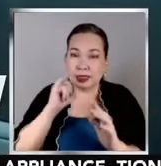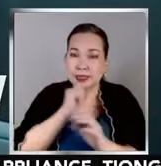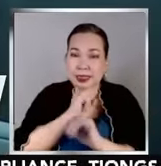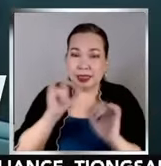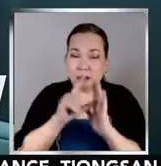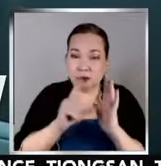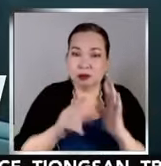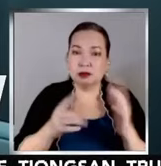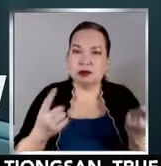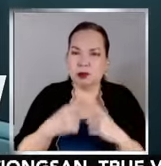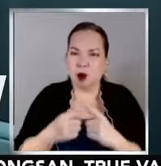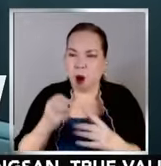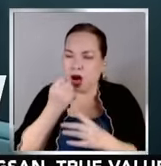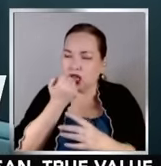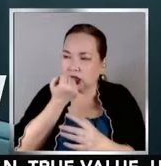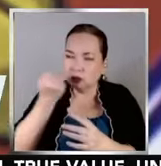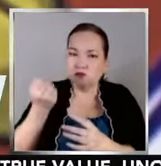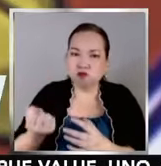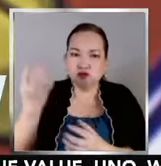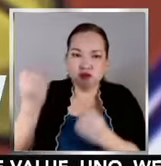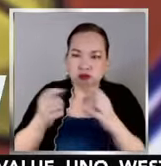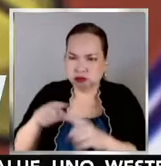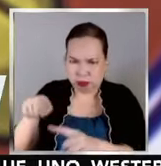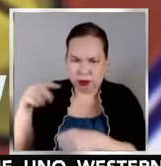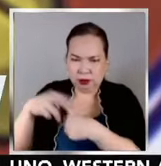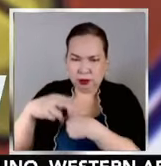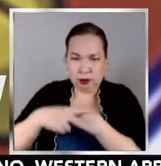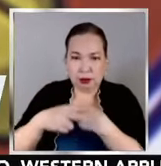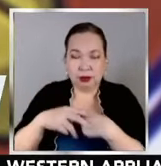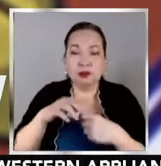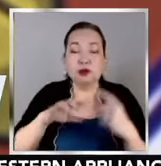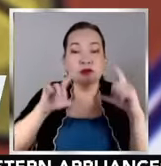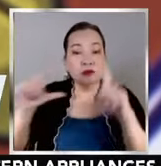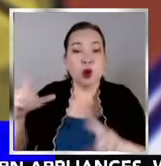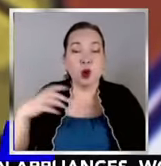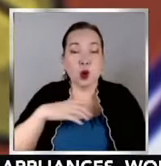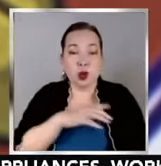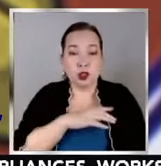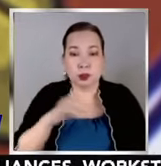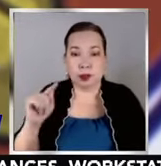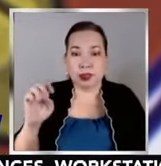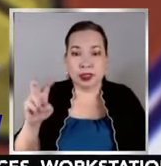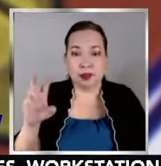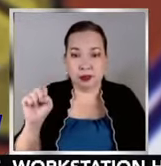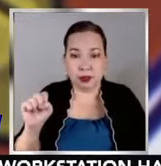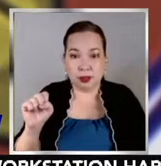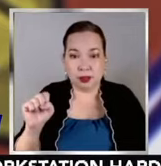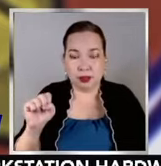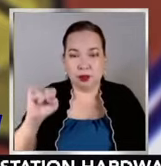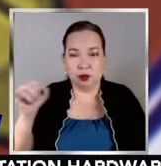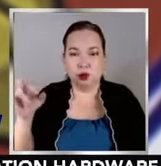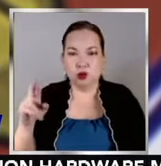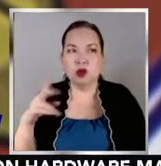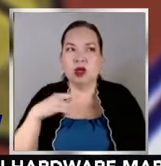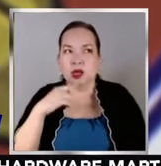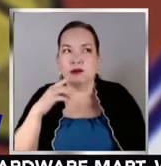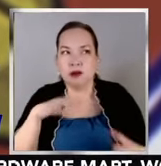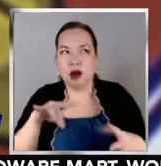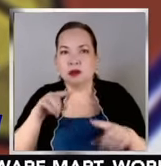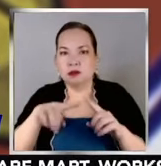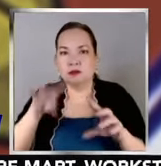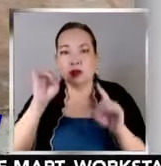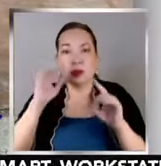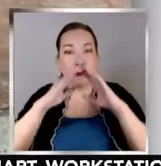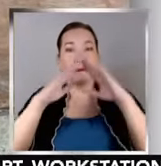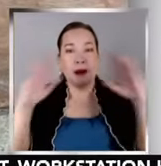kay Congressman Arnolfo Teves Jr. Dahil may mga na-recover po ng mga loose firearms and explosives doon po mismo sa bahay